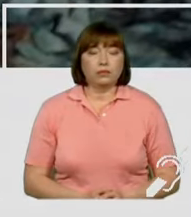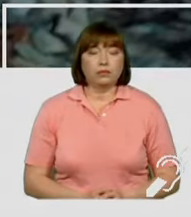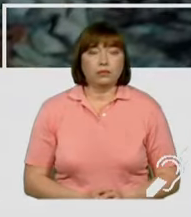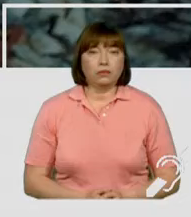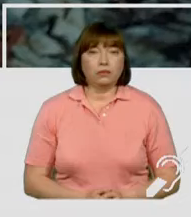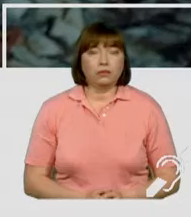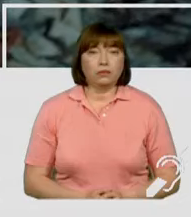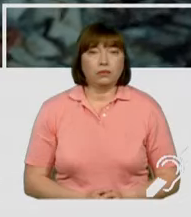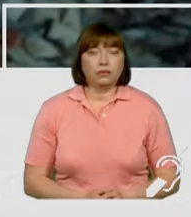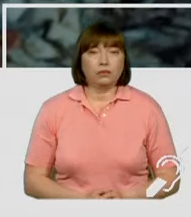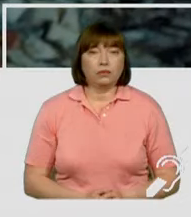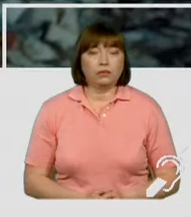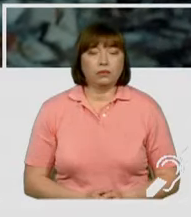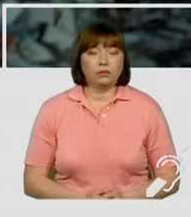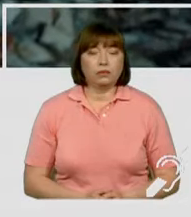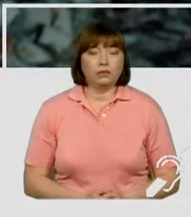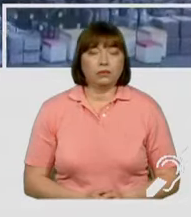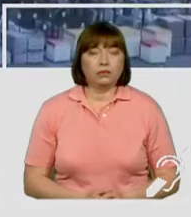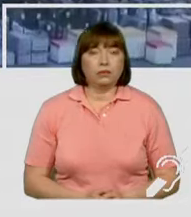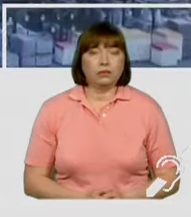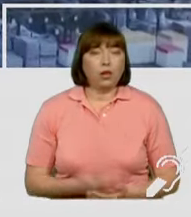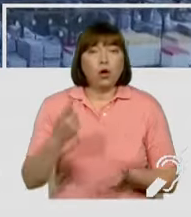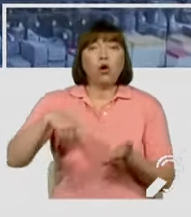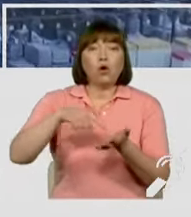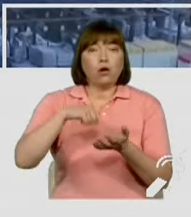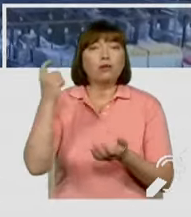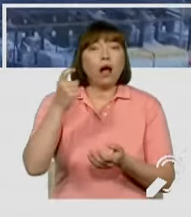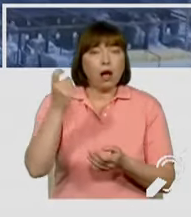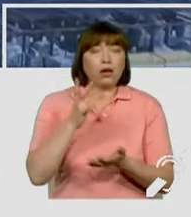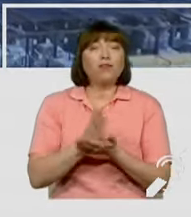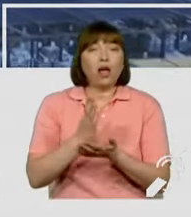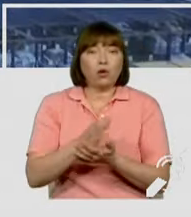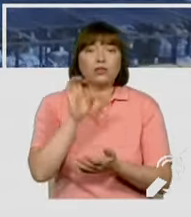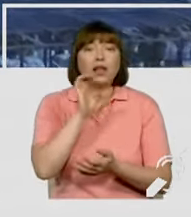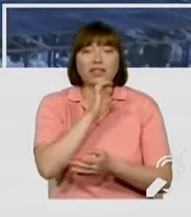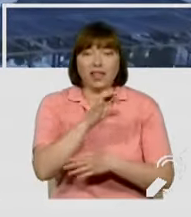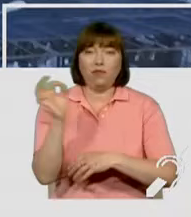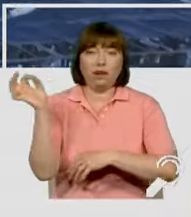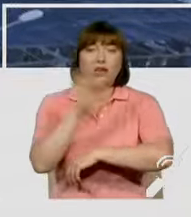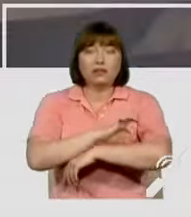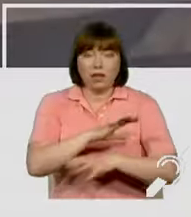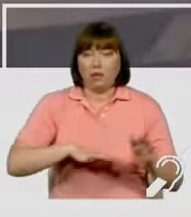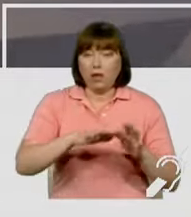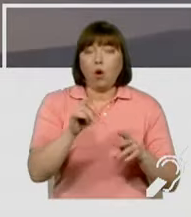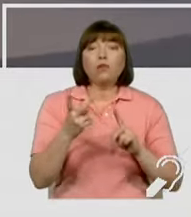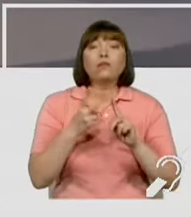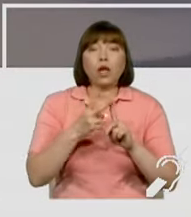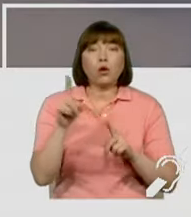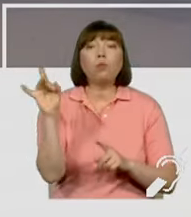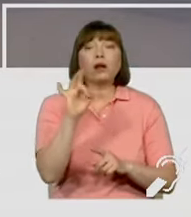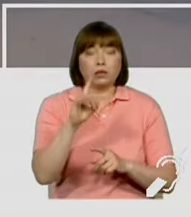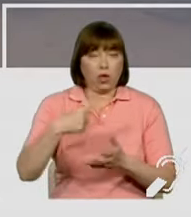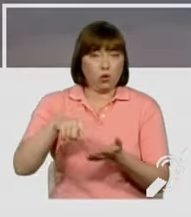burnt down just like these books. Orașul Kharkov, situat în nord-estul țării, este al doilea ca mărime din